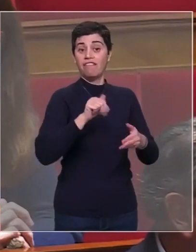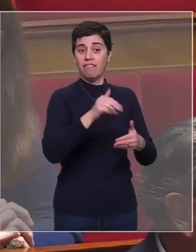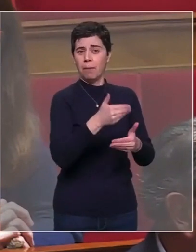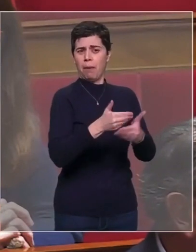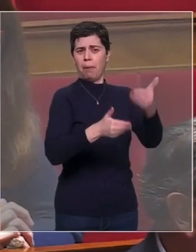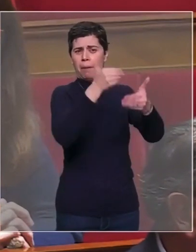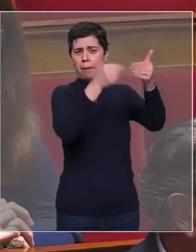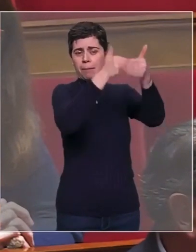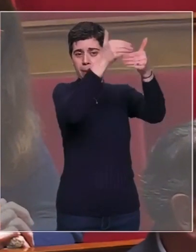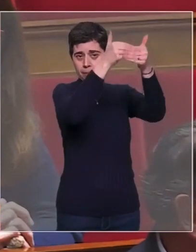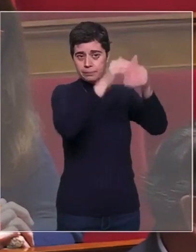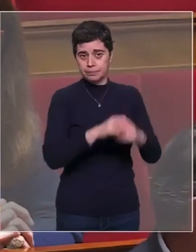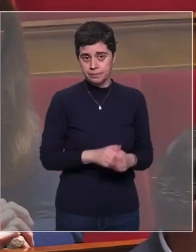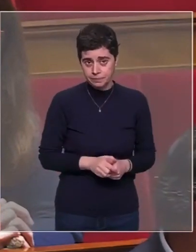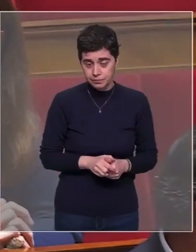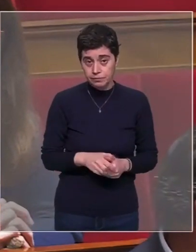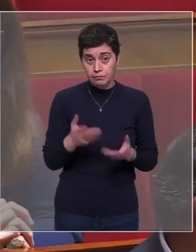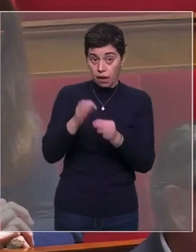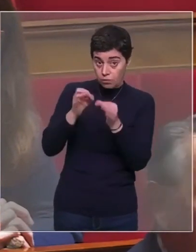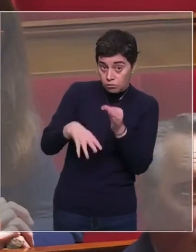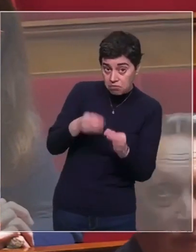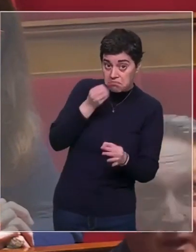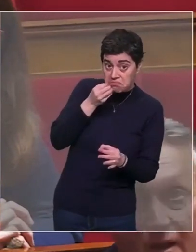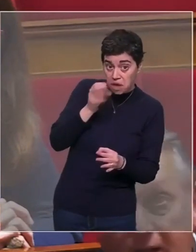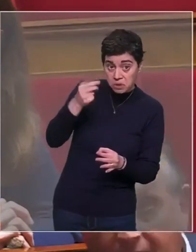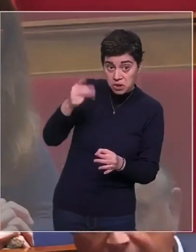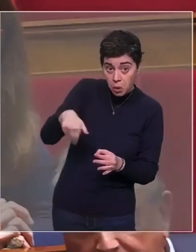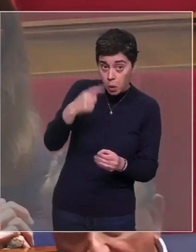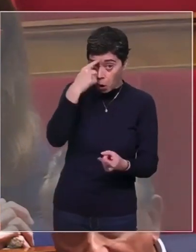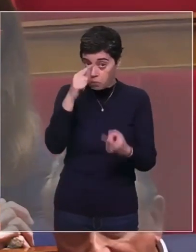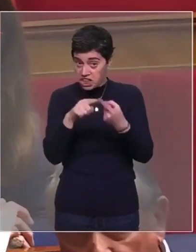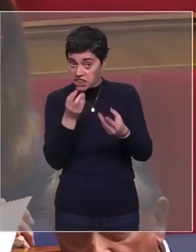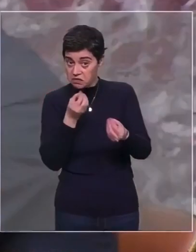de tels résultats? Ces objectifs sera-t-il suffisant pour répondre à la crise que nous traversons? Merci. Je vous remercie. Beaucoup.